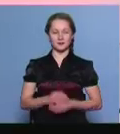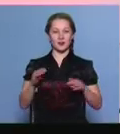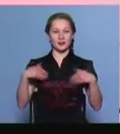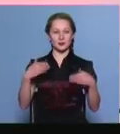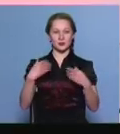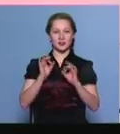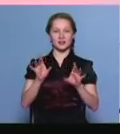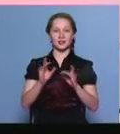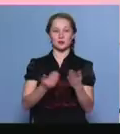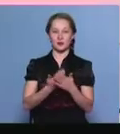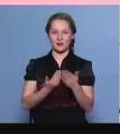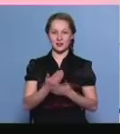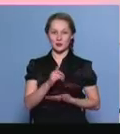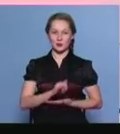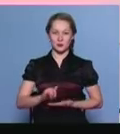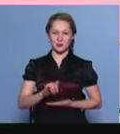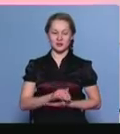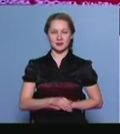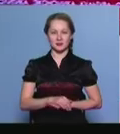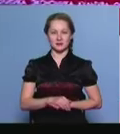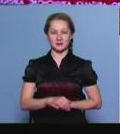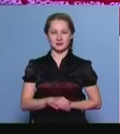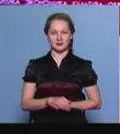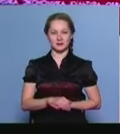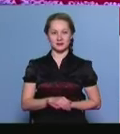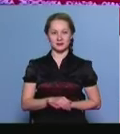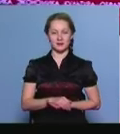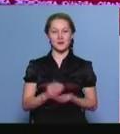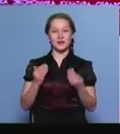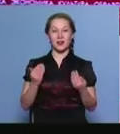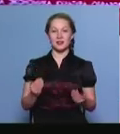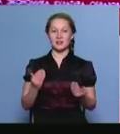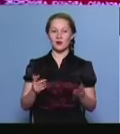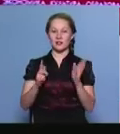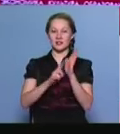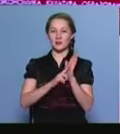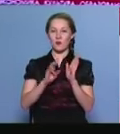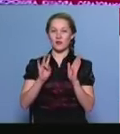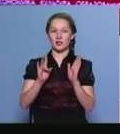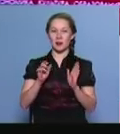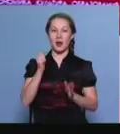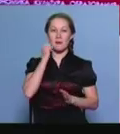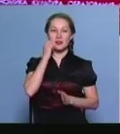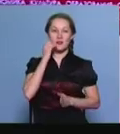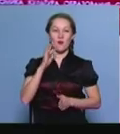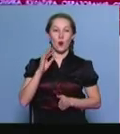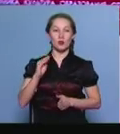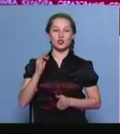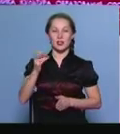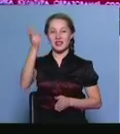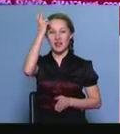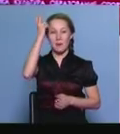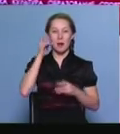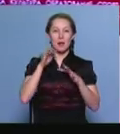Здравствуйте! В эфире новости Удмуртии, в студии Марина Симонова. Сегодня, 7 ноября, в Москве, Воронеже и Самаре проходят парады